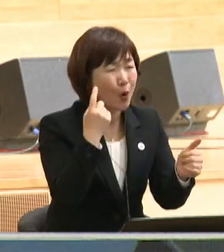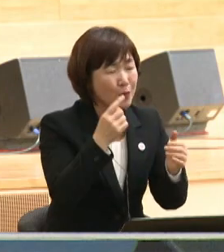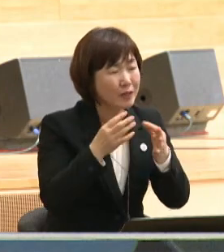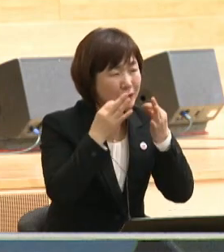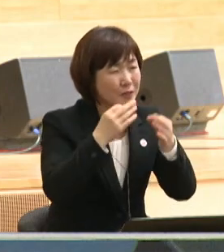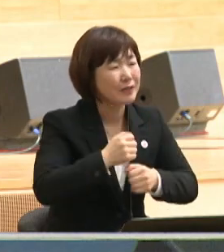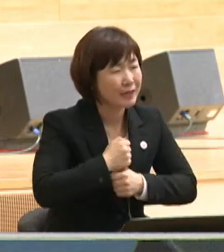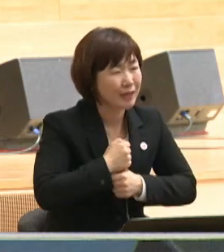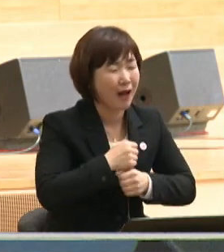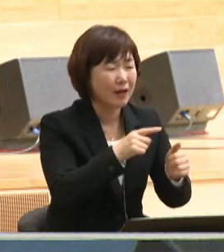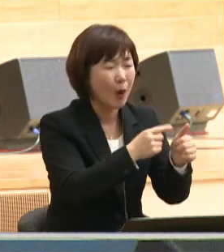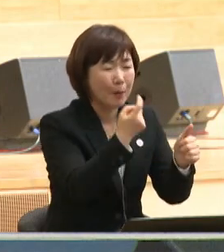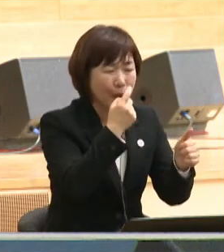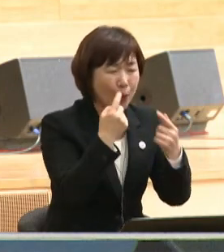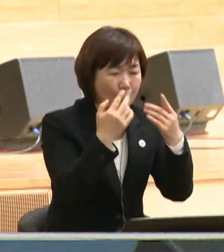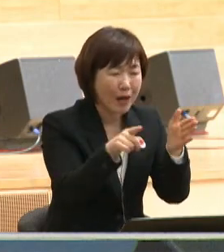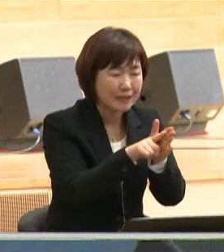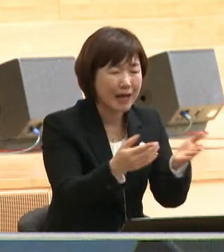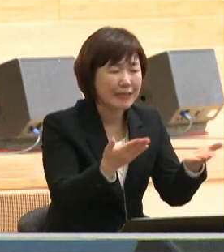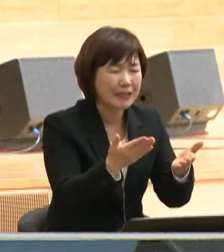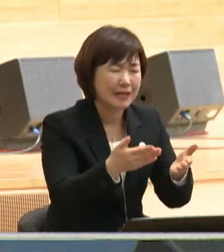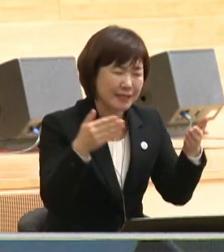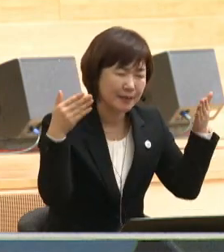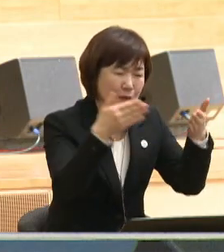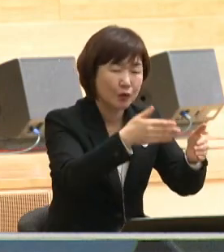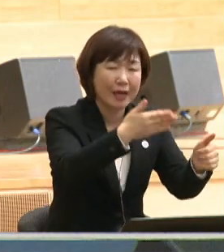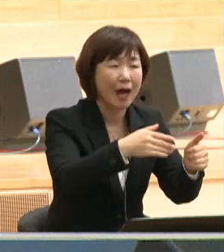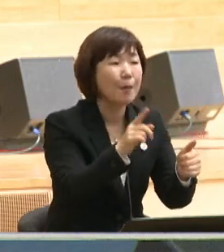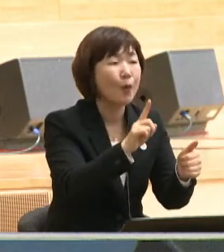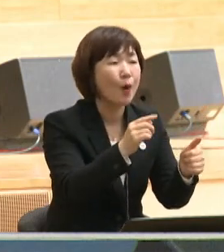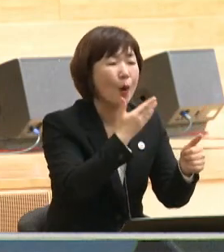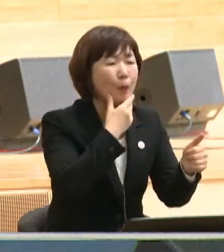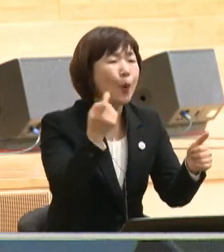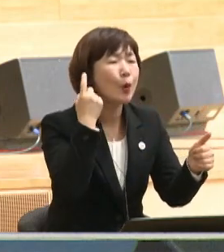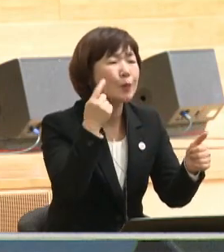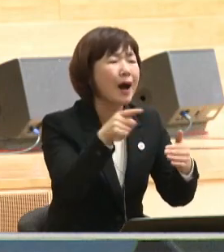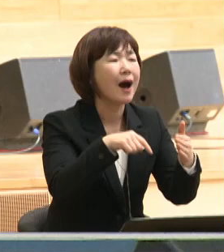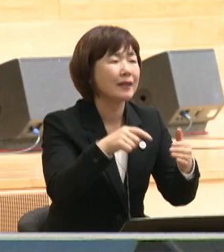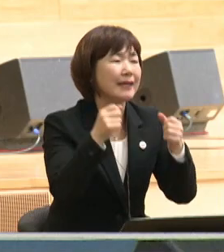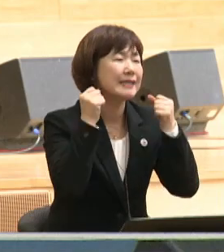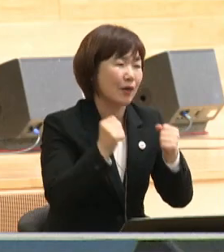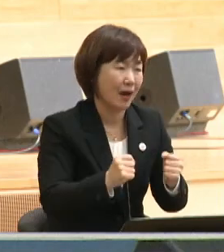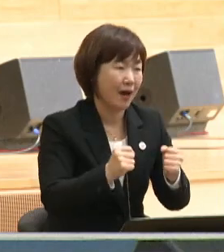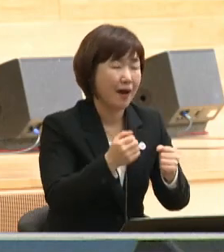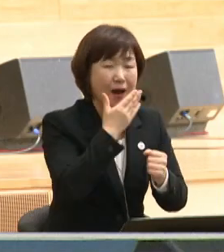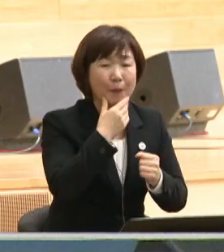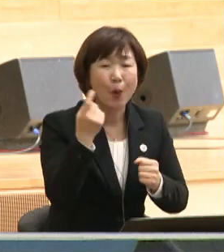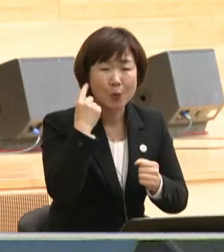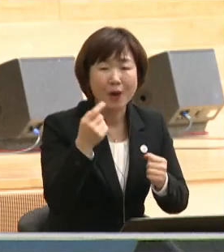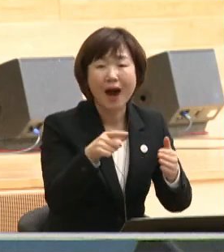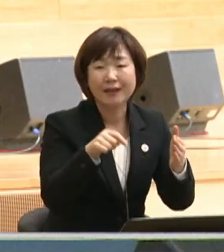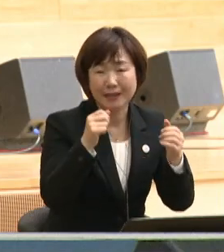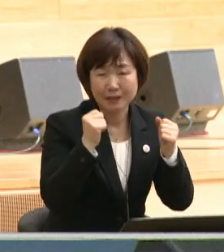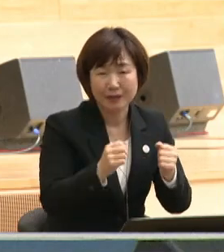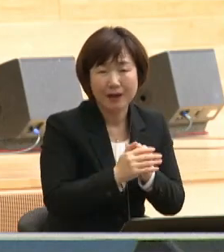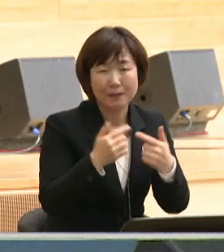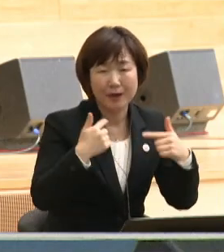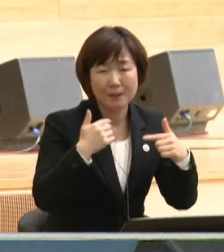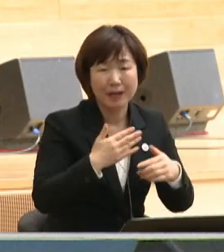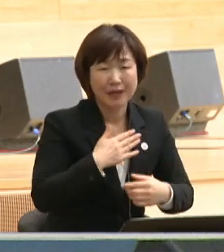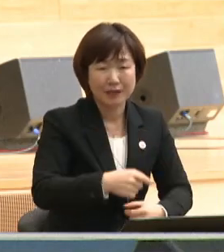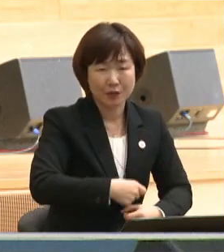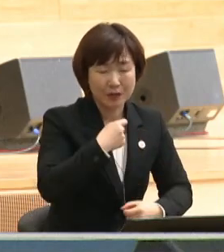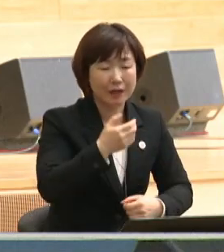너는 배우고 확신한 일에 거하라 다시 말하면 복음의 거하라 날마다 자신을 정직하게이